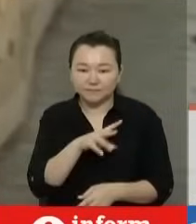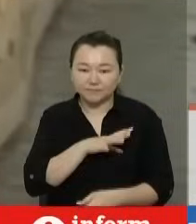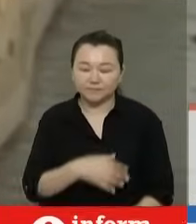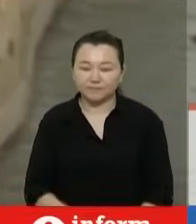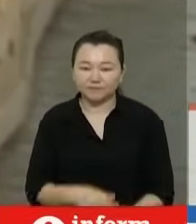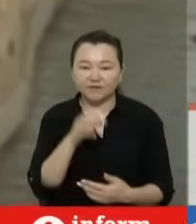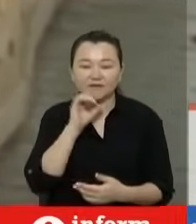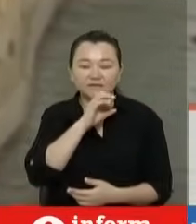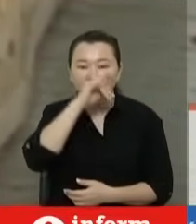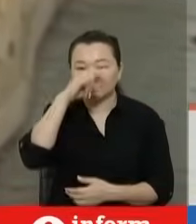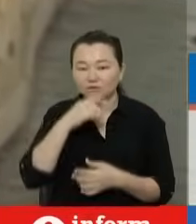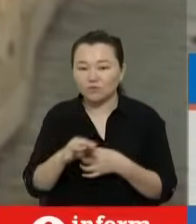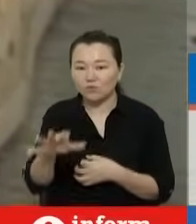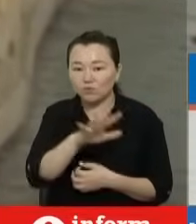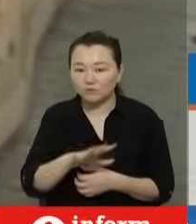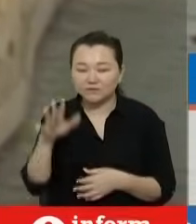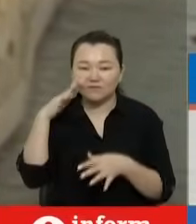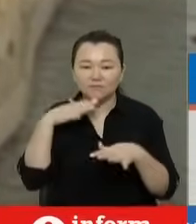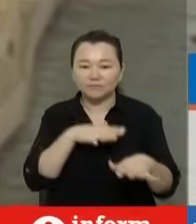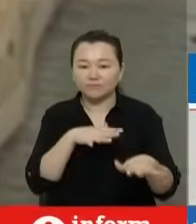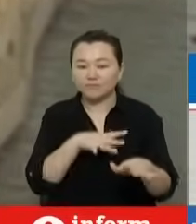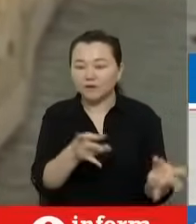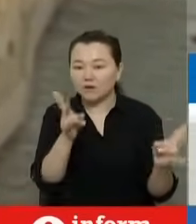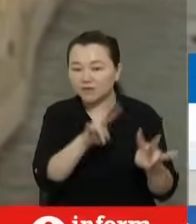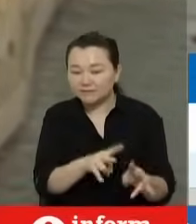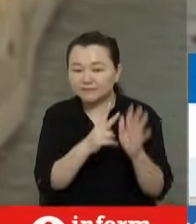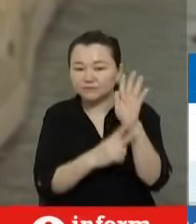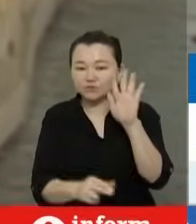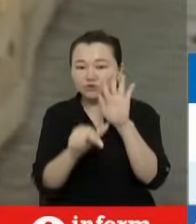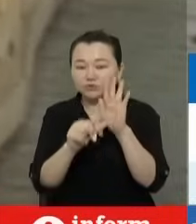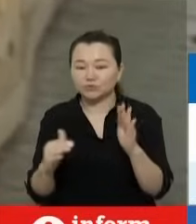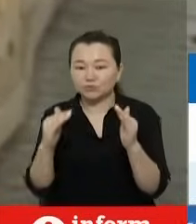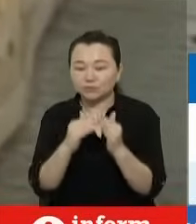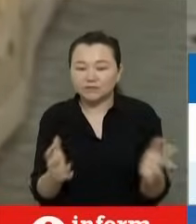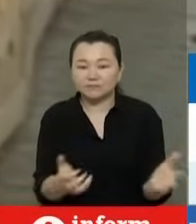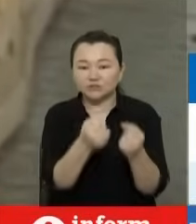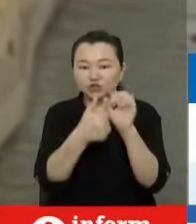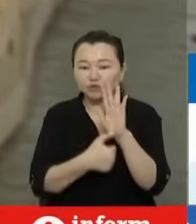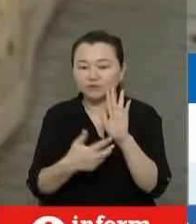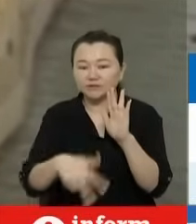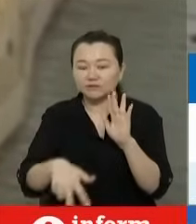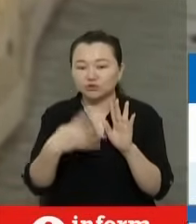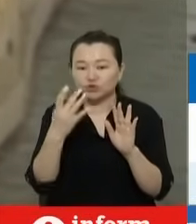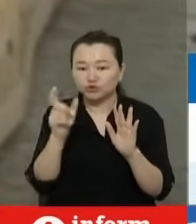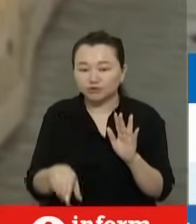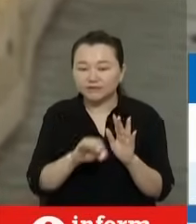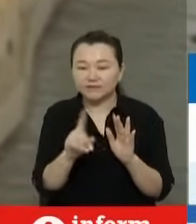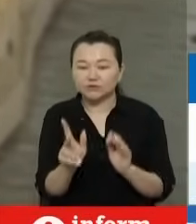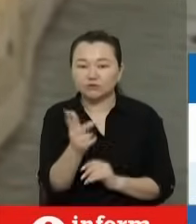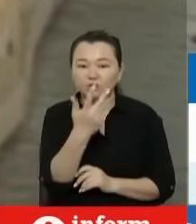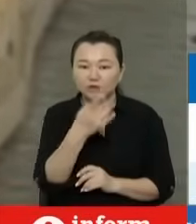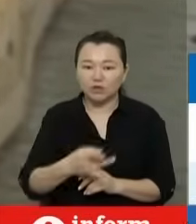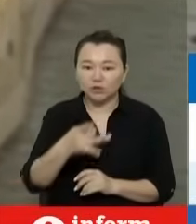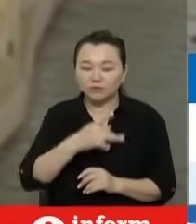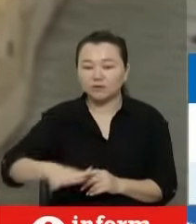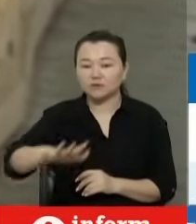В Северо-Казахстанской области подтопленными остаются 76 домов и эвакуировано 634 человека из трех районов и